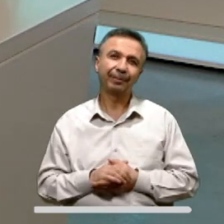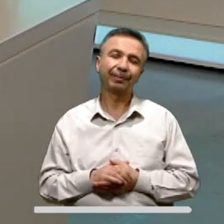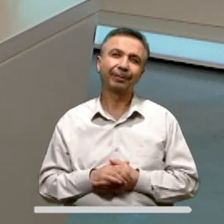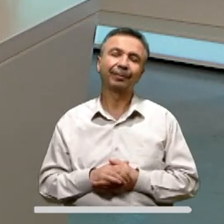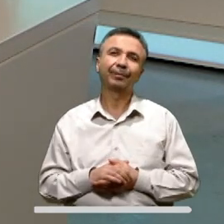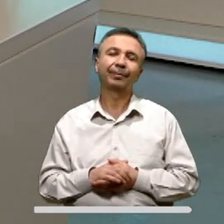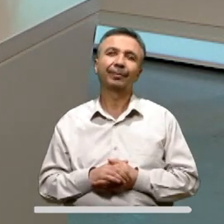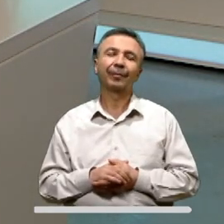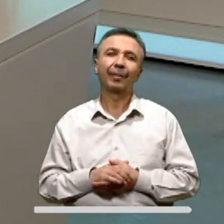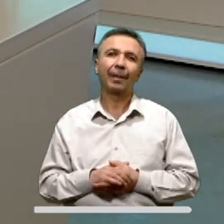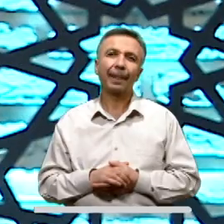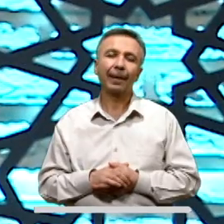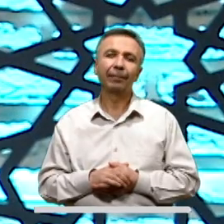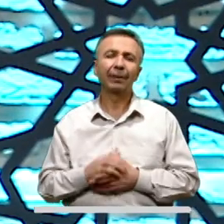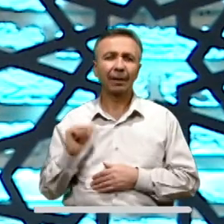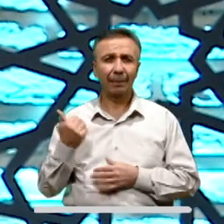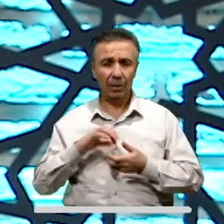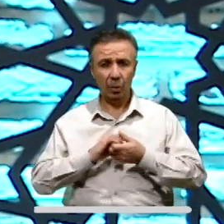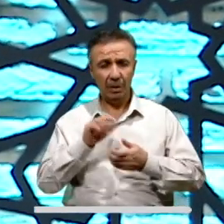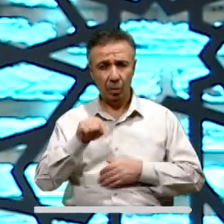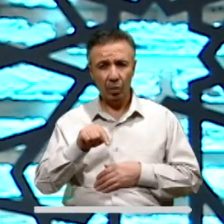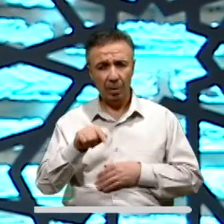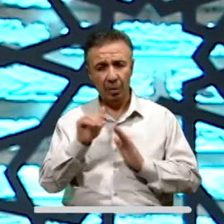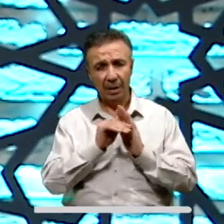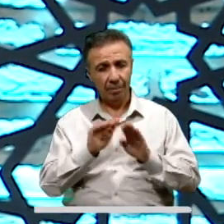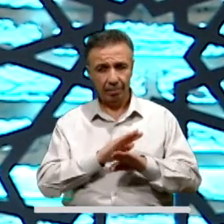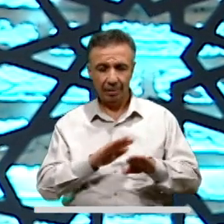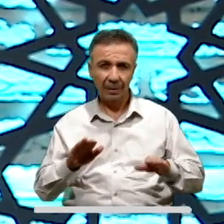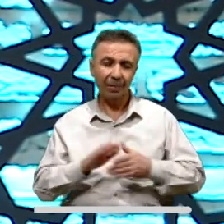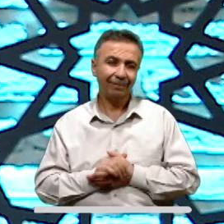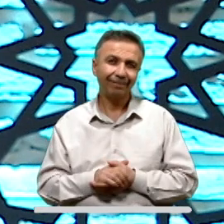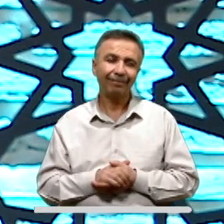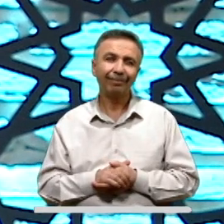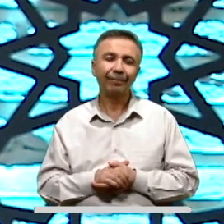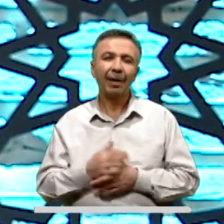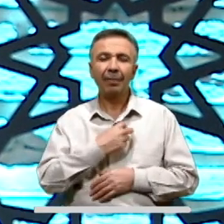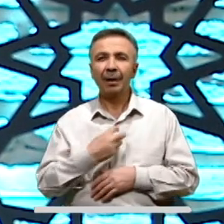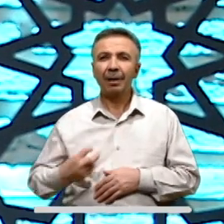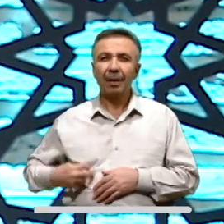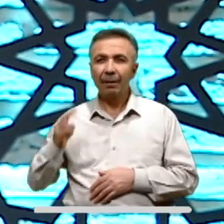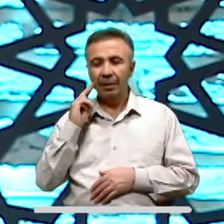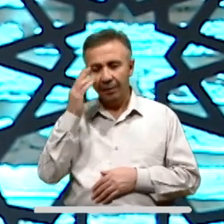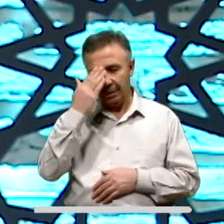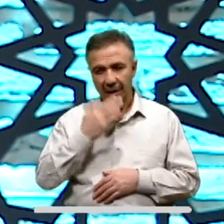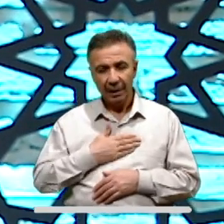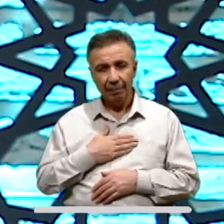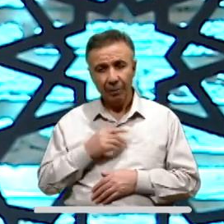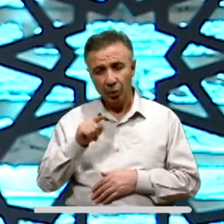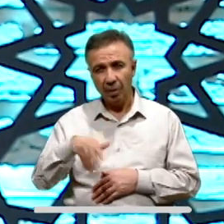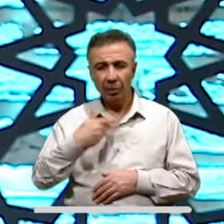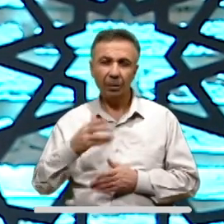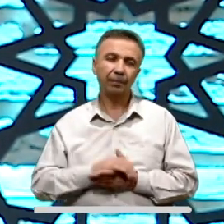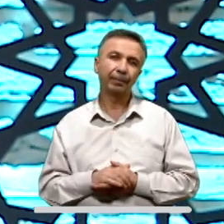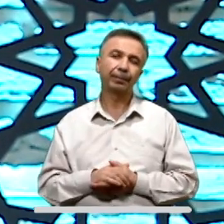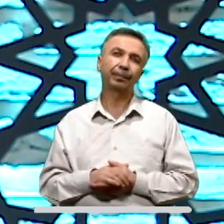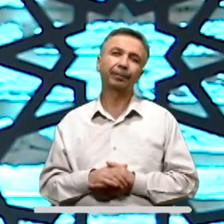kez daha teşekkür ediyorum. Kıymetli dostlar, bugünlük bize ayrılan sürenin sonuna geldik. Peygamber Efendimiz Hazreti Muhammed Mustafa